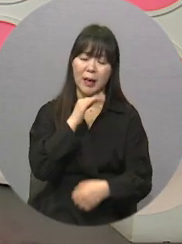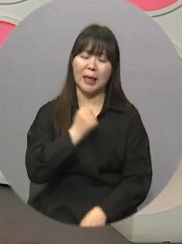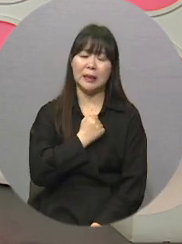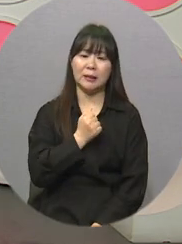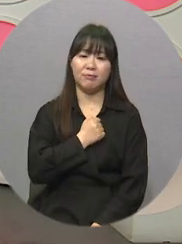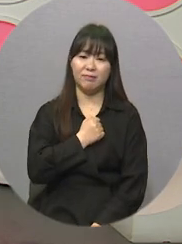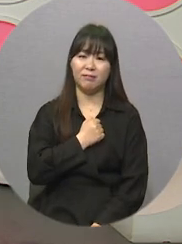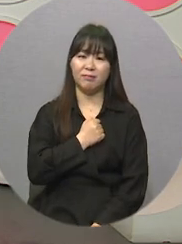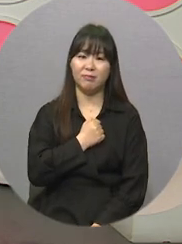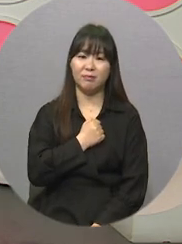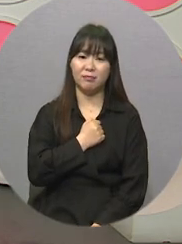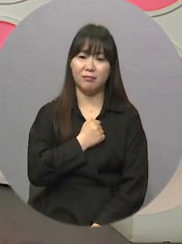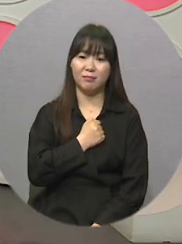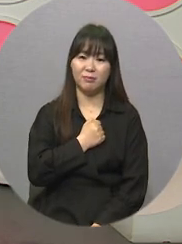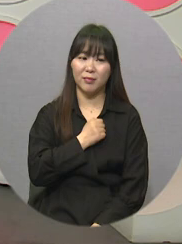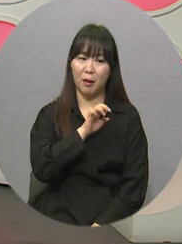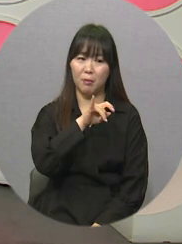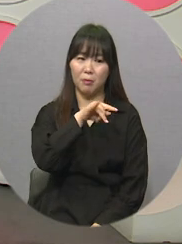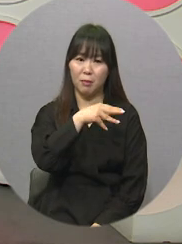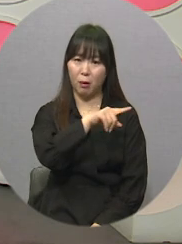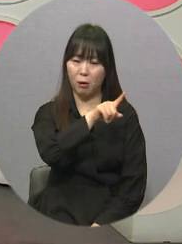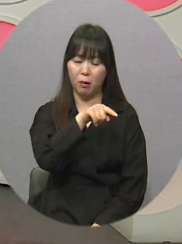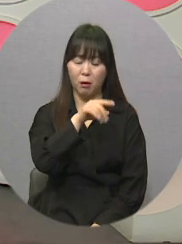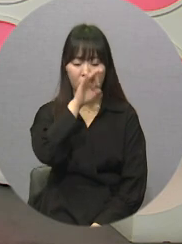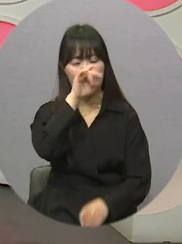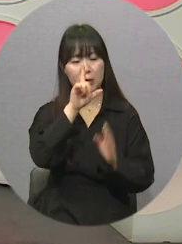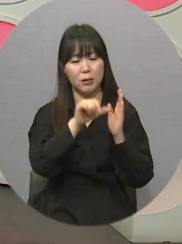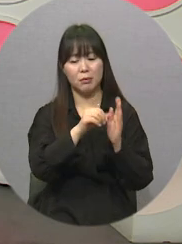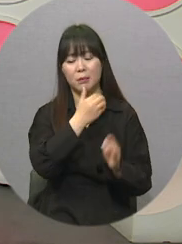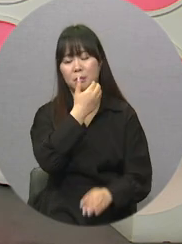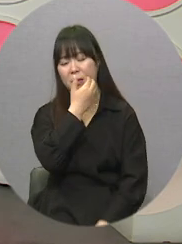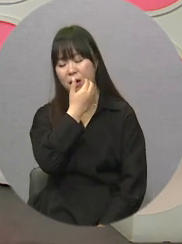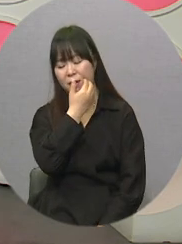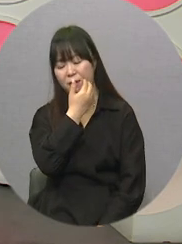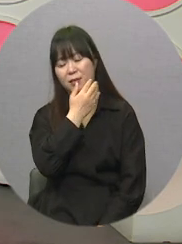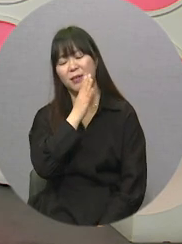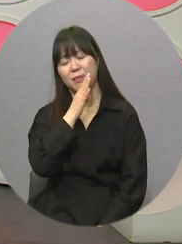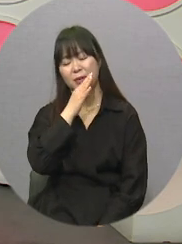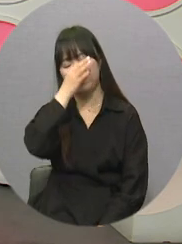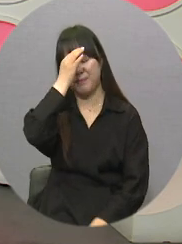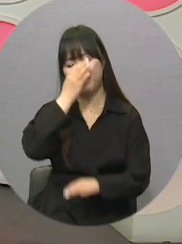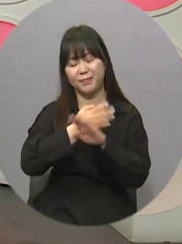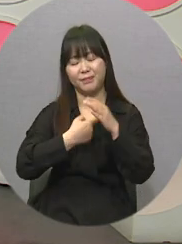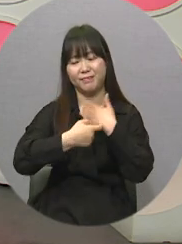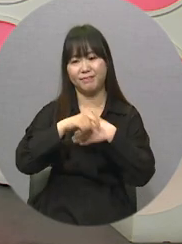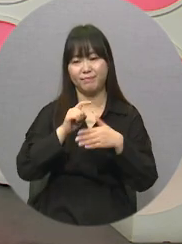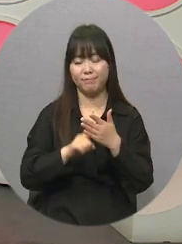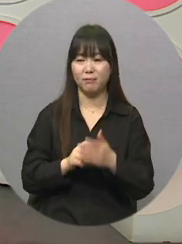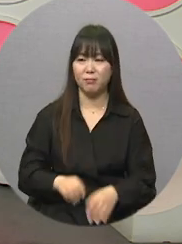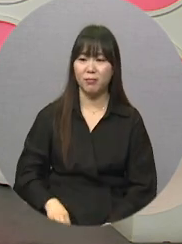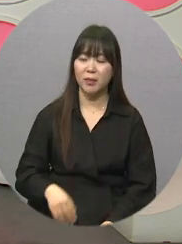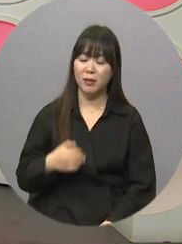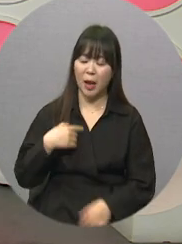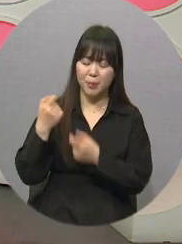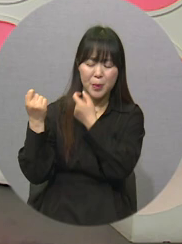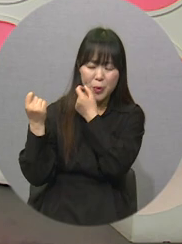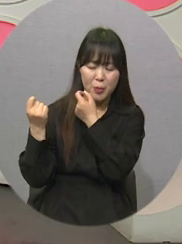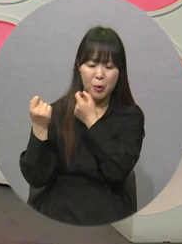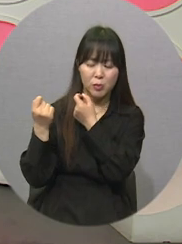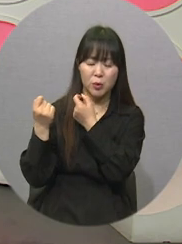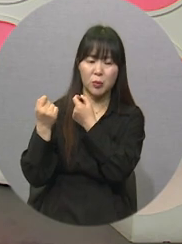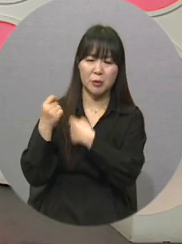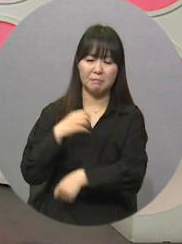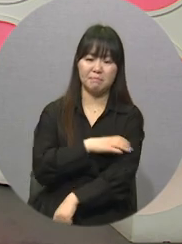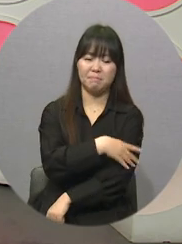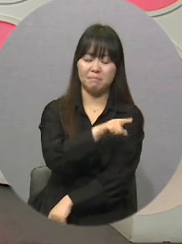답답해. 멜에게 창피하고 미안한 마음이 들었습니다. 저는 보수적이고 권위적인 아버지